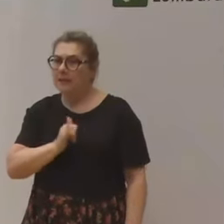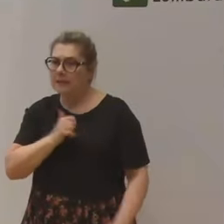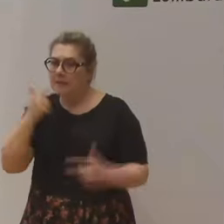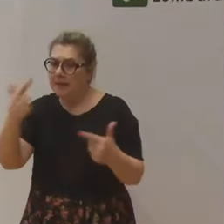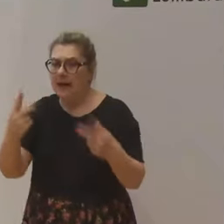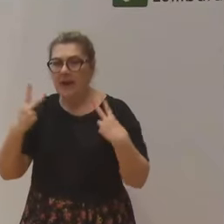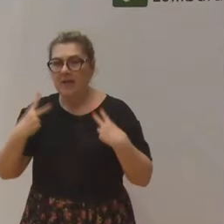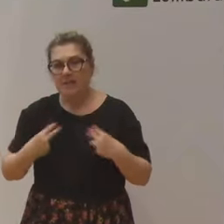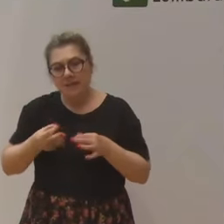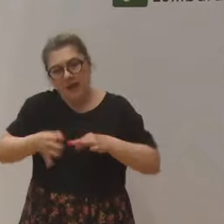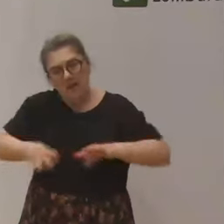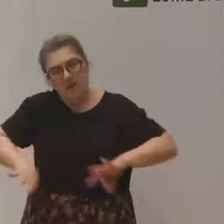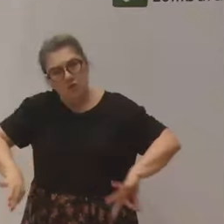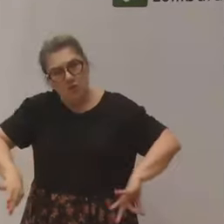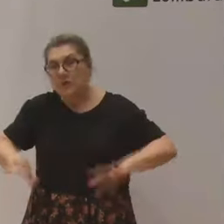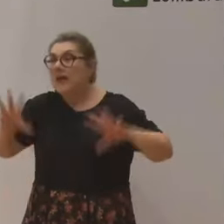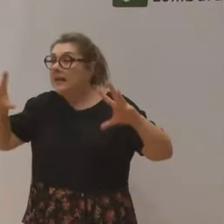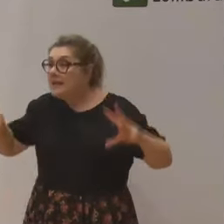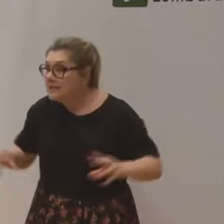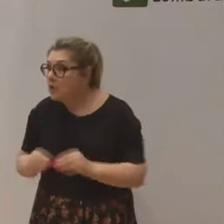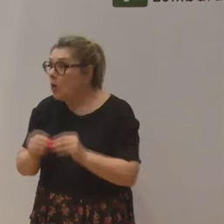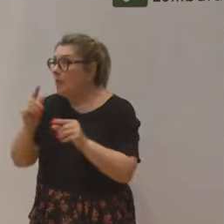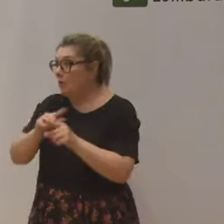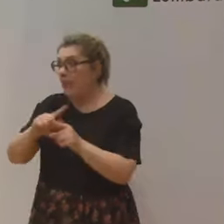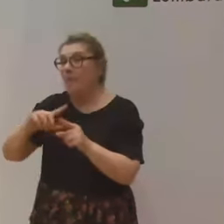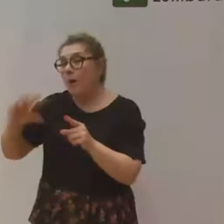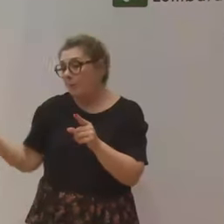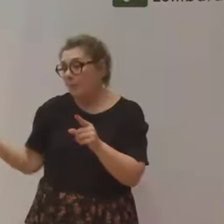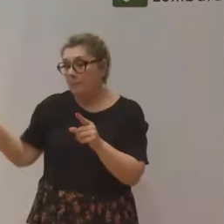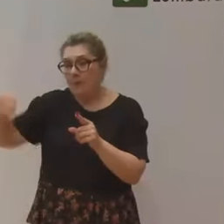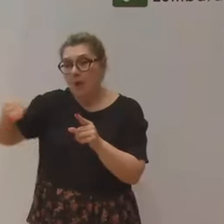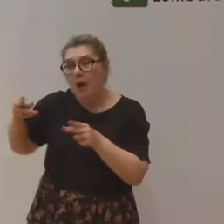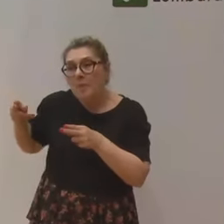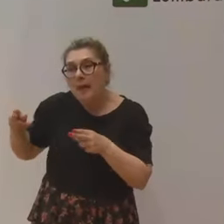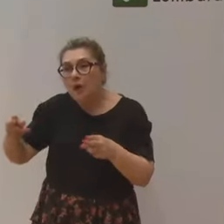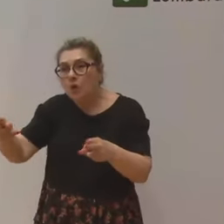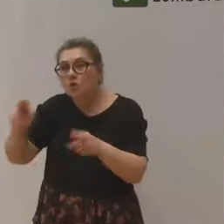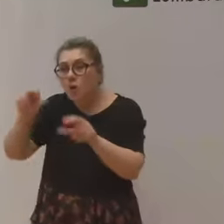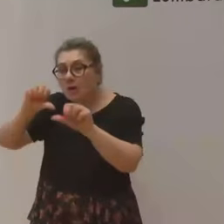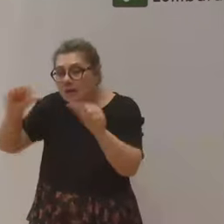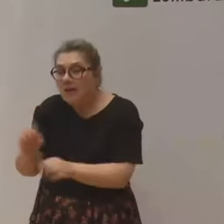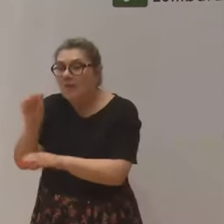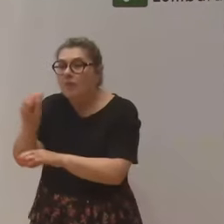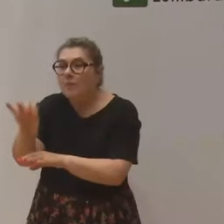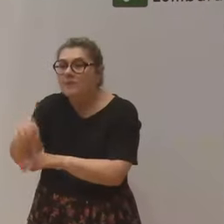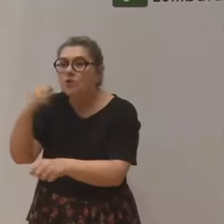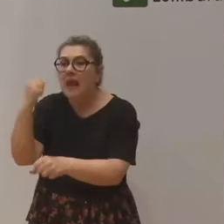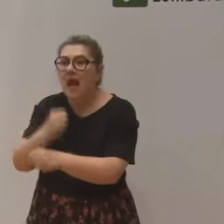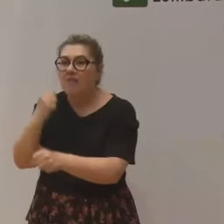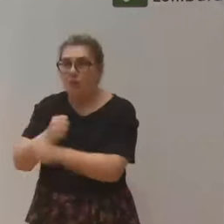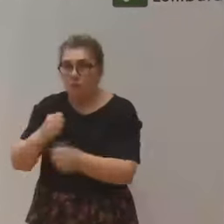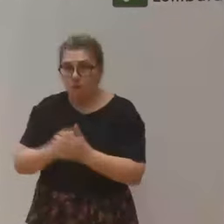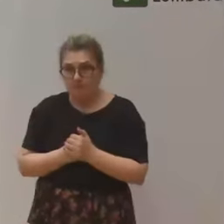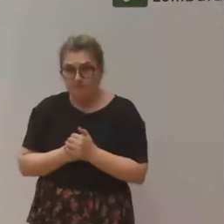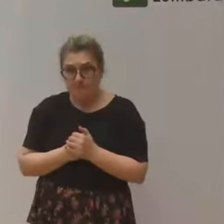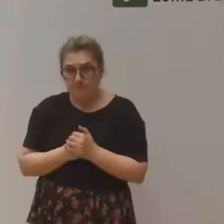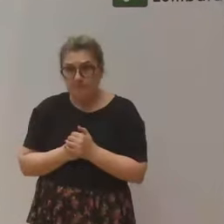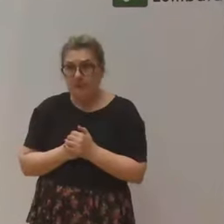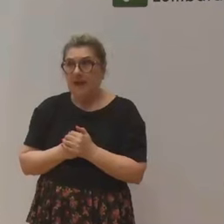dignitosa. Insieme ci dobbiamo abbinare anche il percorso di formazione e lavoro, perché per